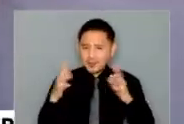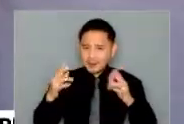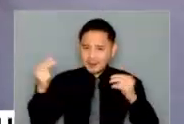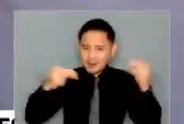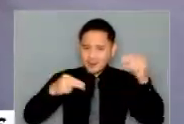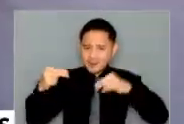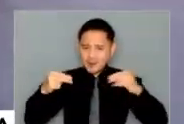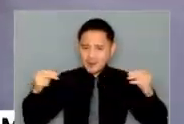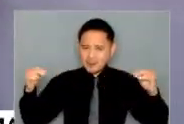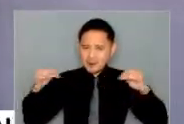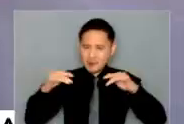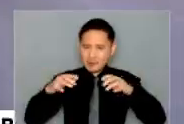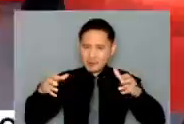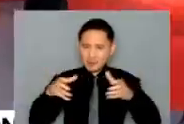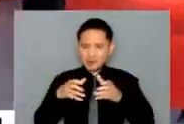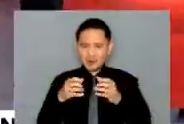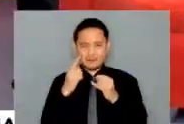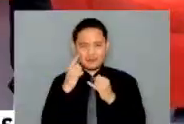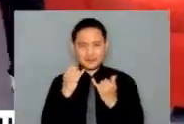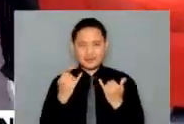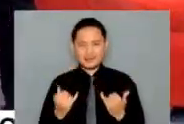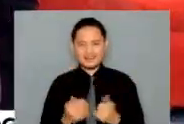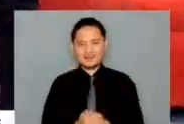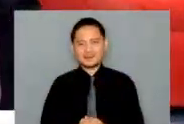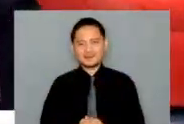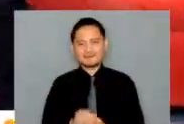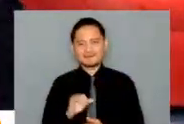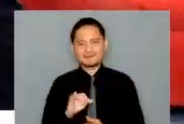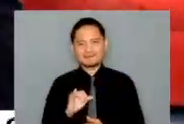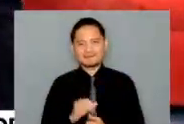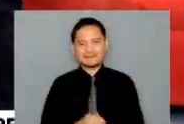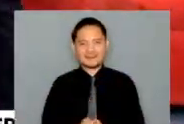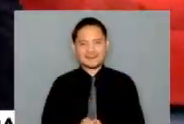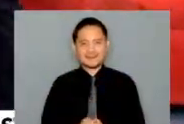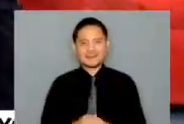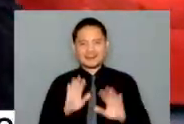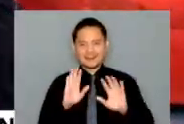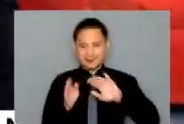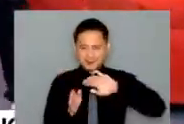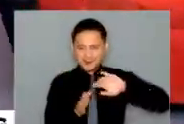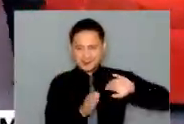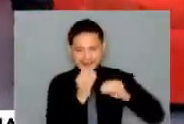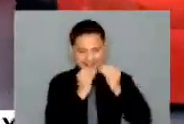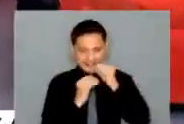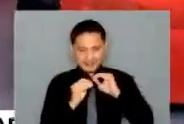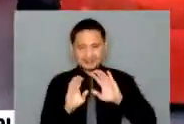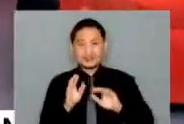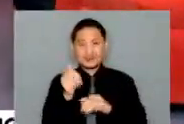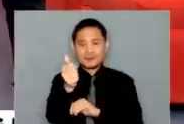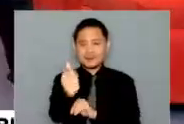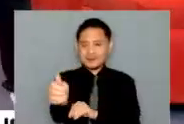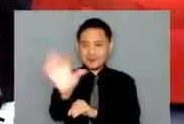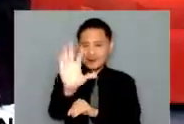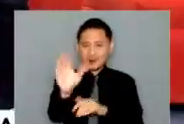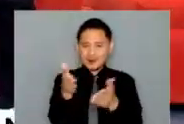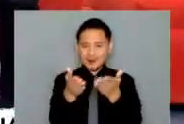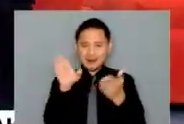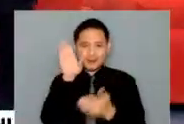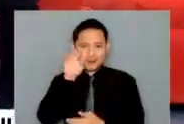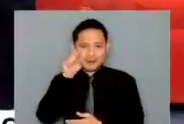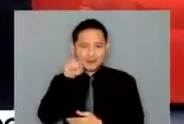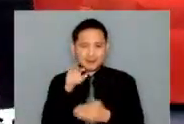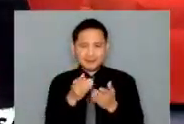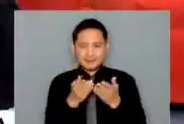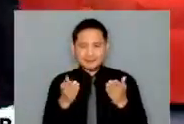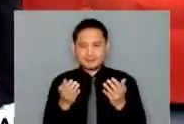kasi... Bakit tayo mabulunan? Batina muna natin, mga kapatid natin. Good morning, mga kapatid! Okay, December